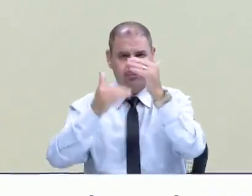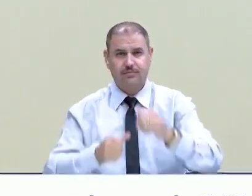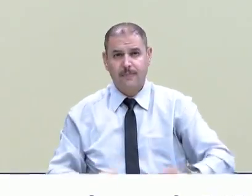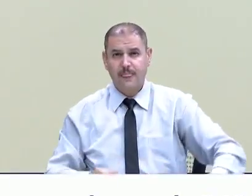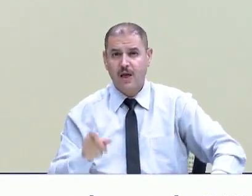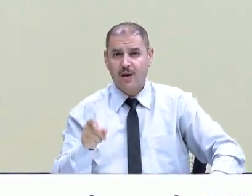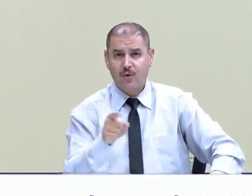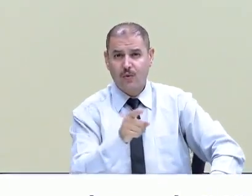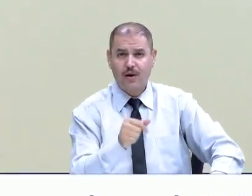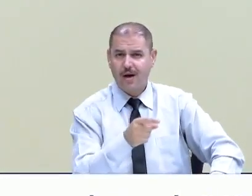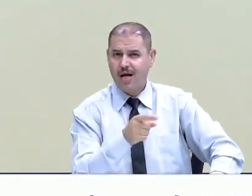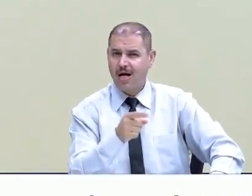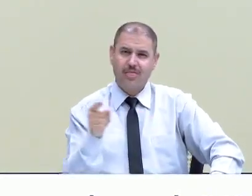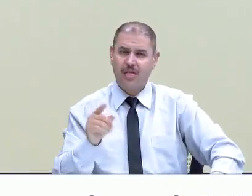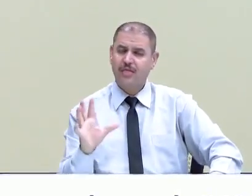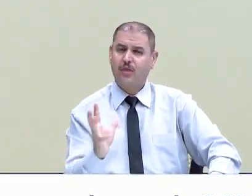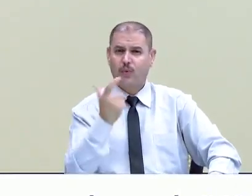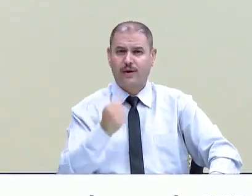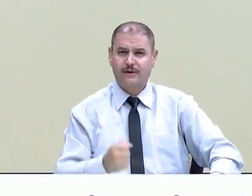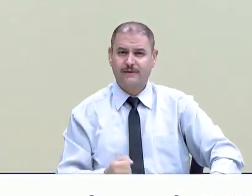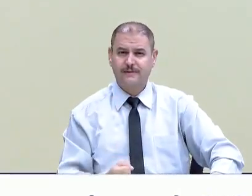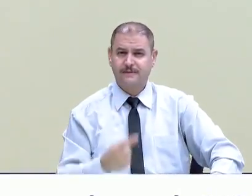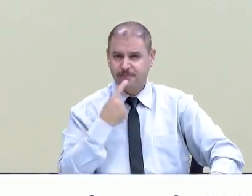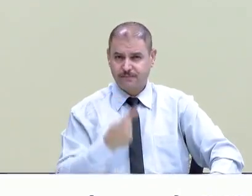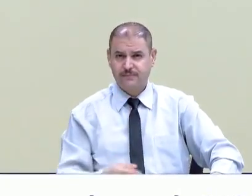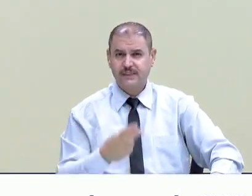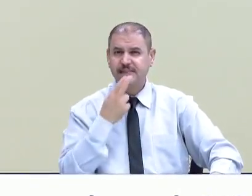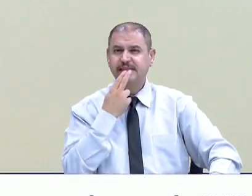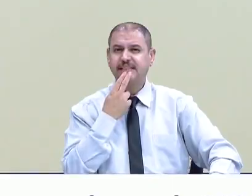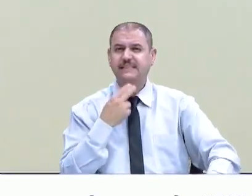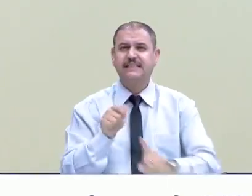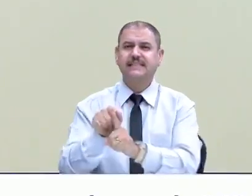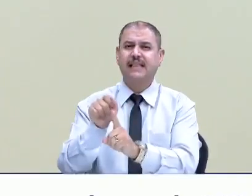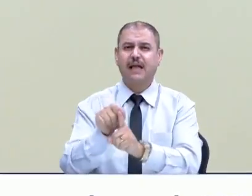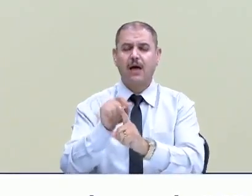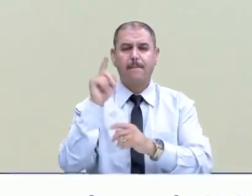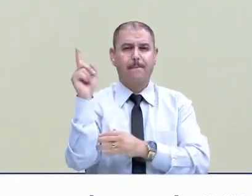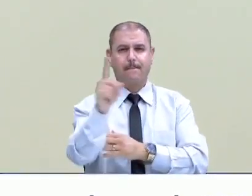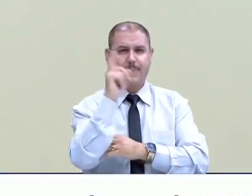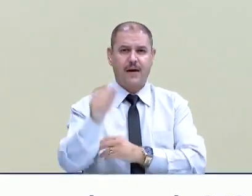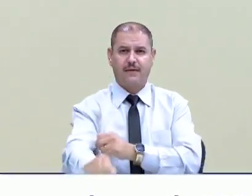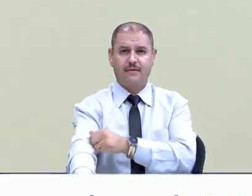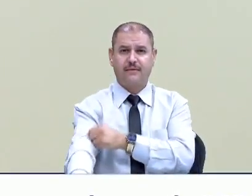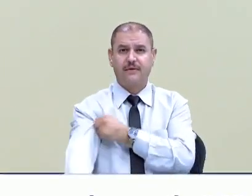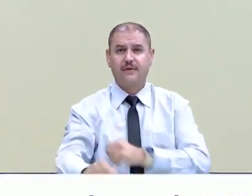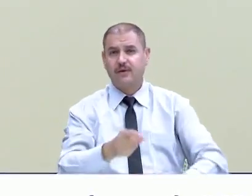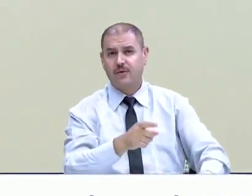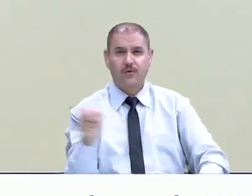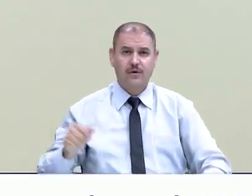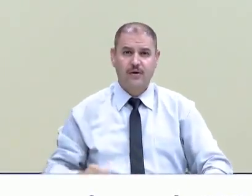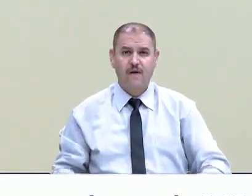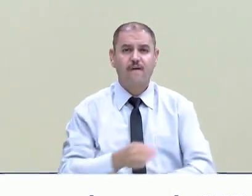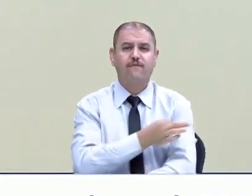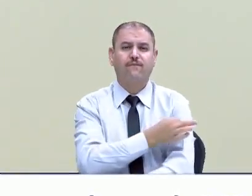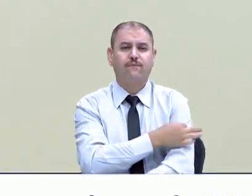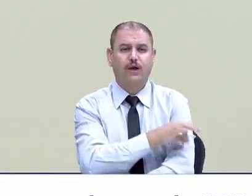قدما لتحديث الميناء وجعله صديقا للبيئه والعمل على ايجاد العديد من فرص العمل داخل الميناء